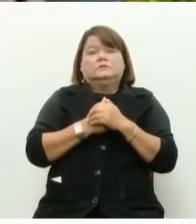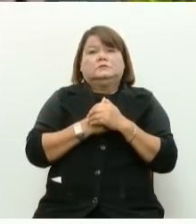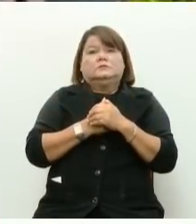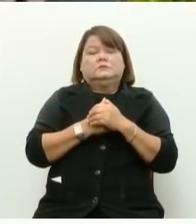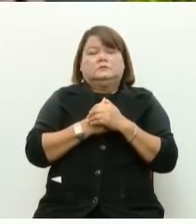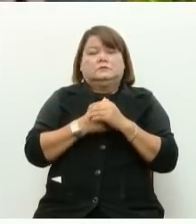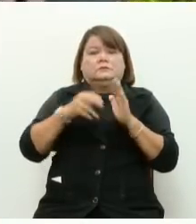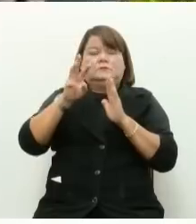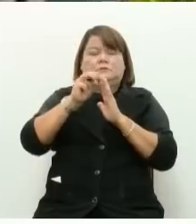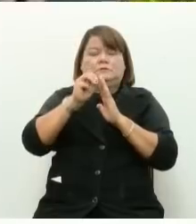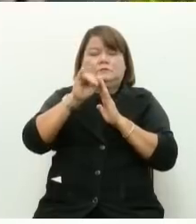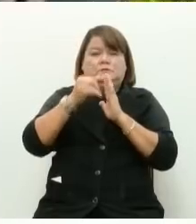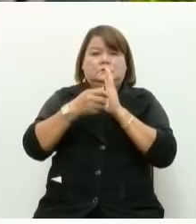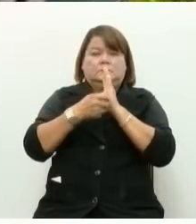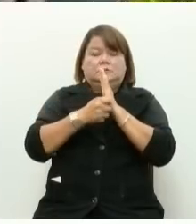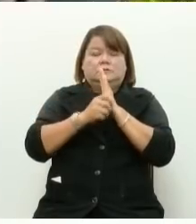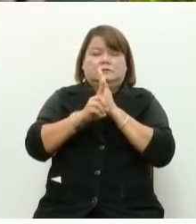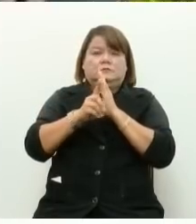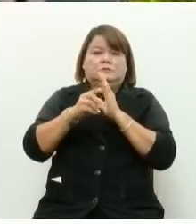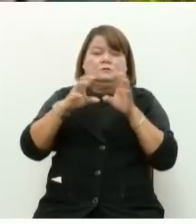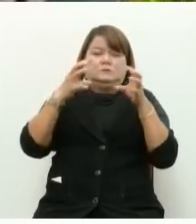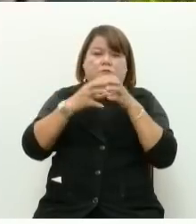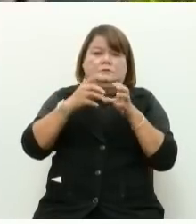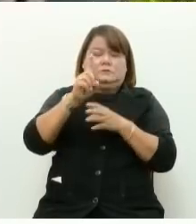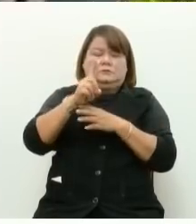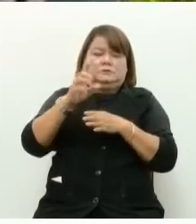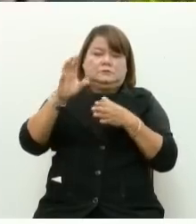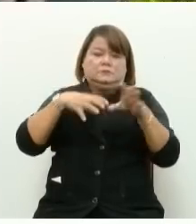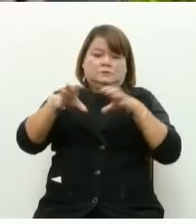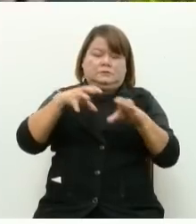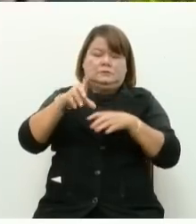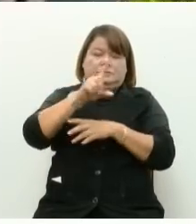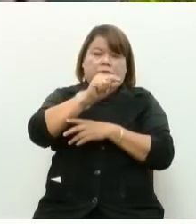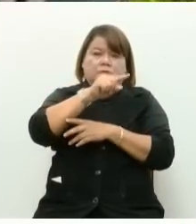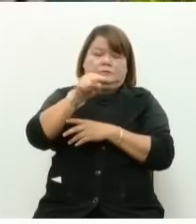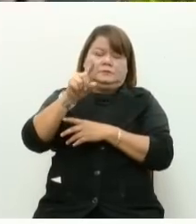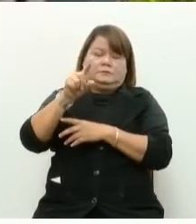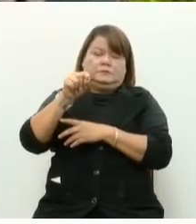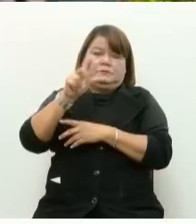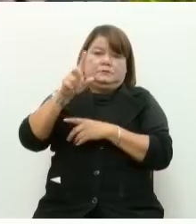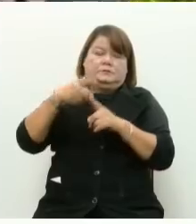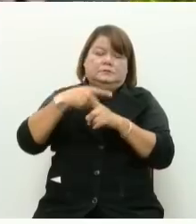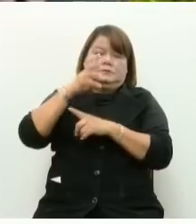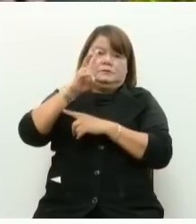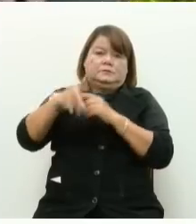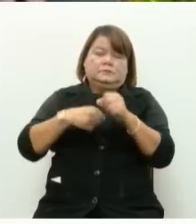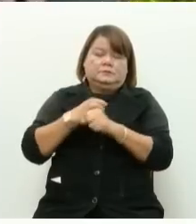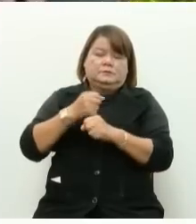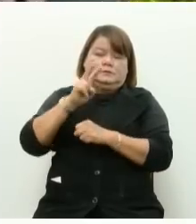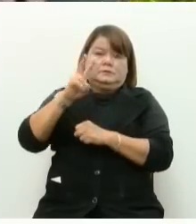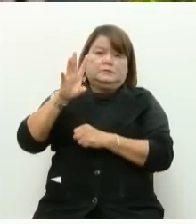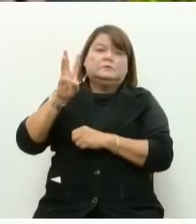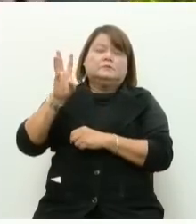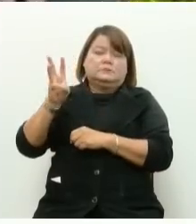ดรธานีรุ่นที่1นะคะจัดขึ้นระหว่างวันที่20ถึง23กรกฎาคมพุทธศักราช2566